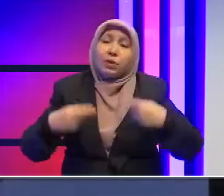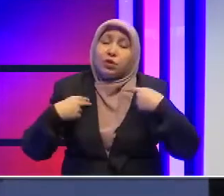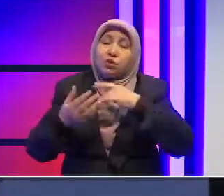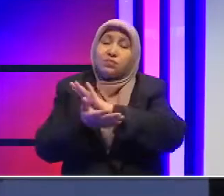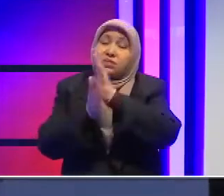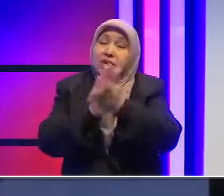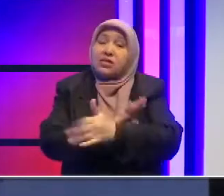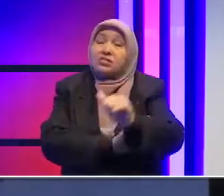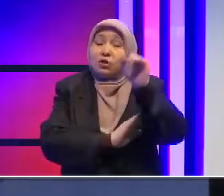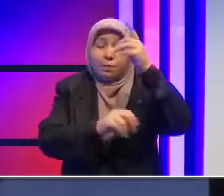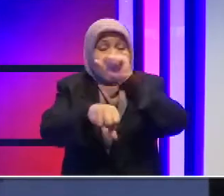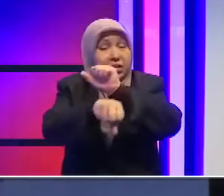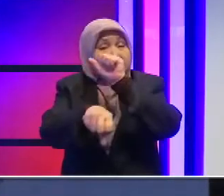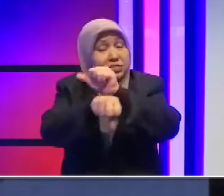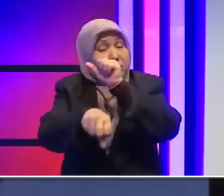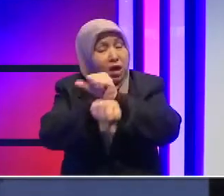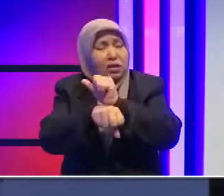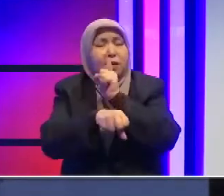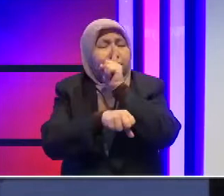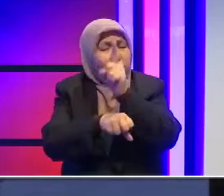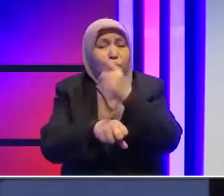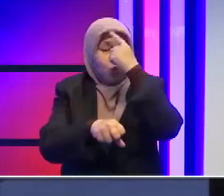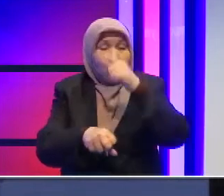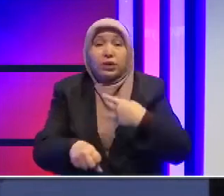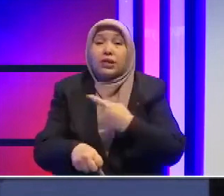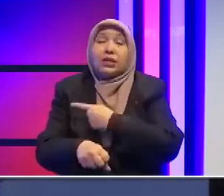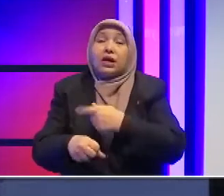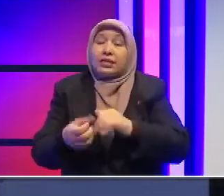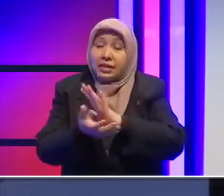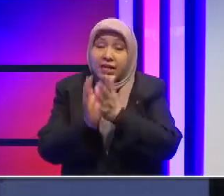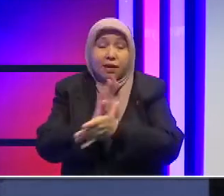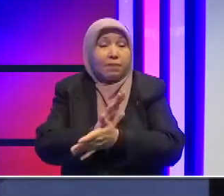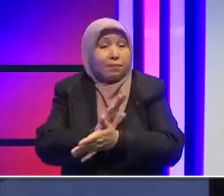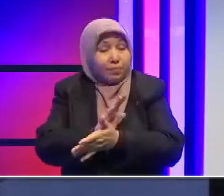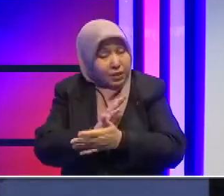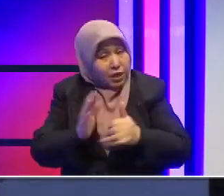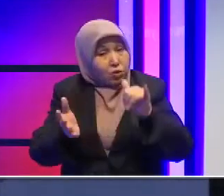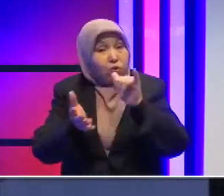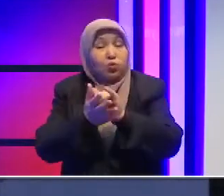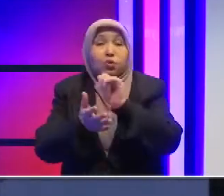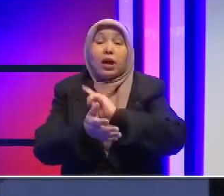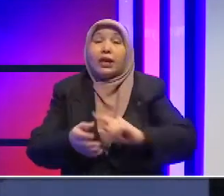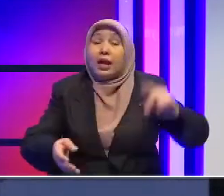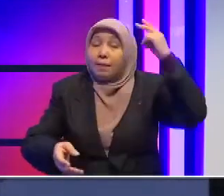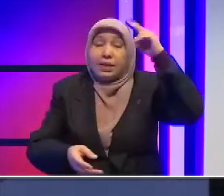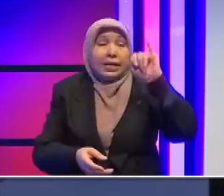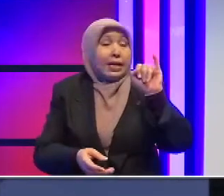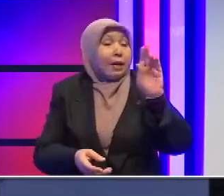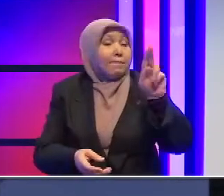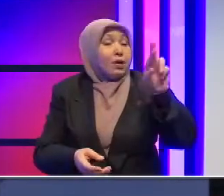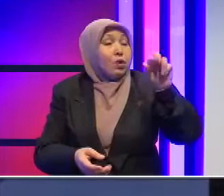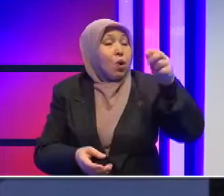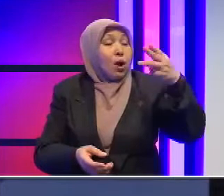satu daripada pekerjaan-pekerjaan haji kita. Siapakah nama Nabi tersebut? Tak lain tak bukan itulah Nabi Allah Ibrahim,